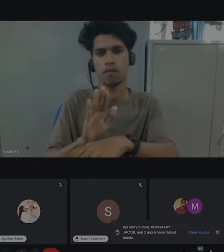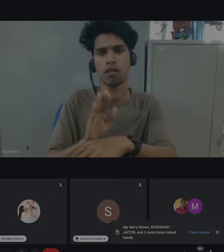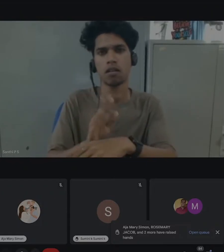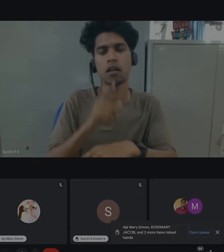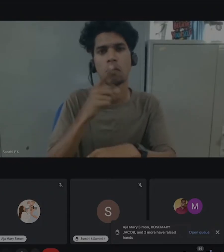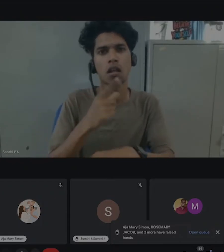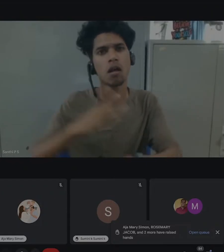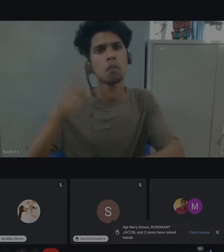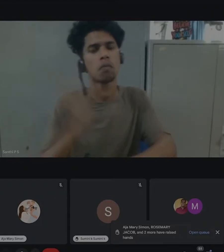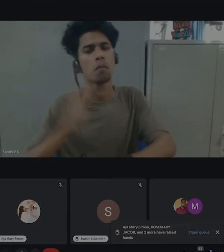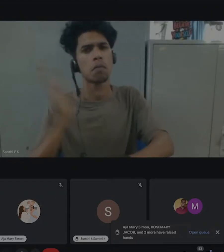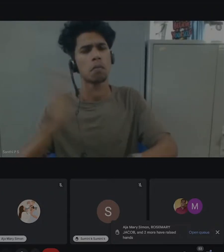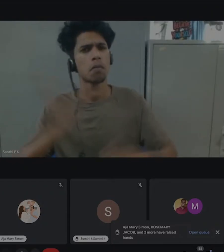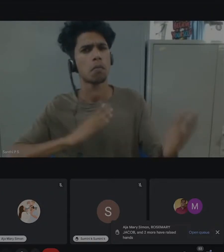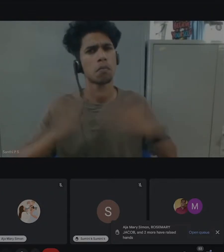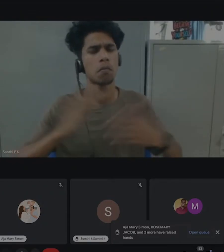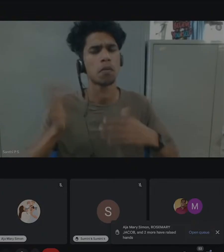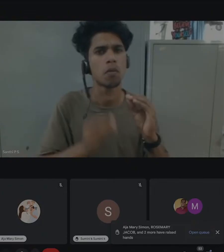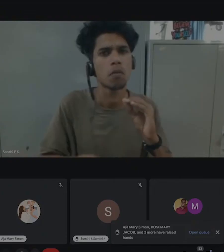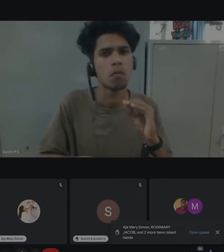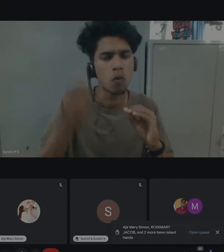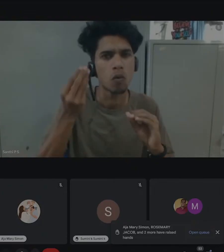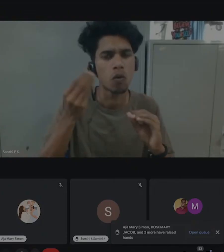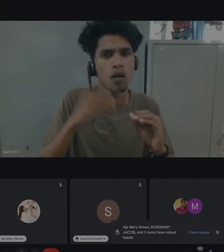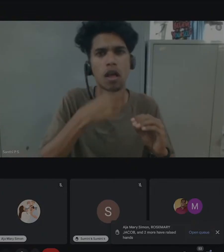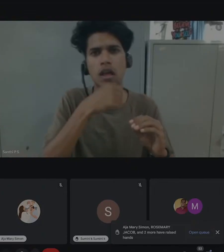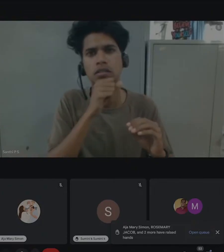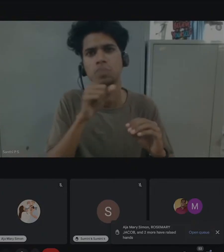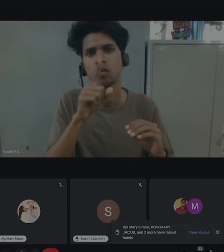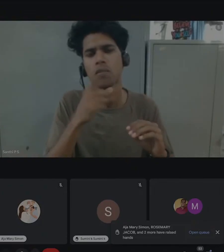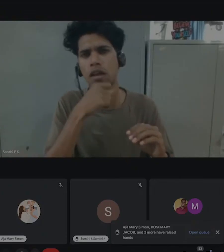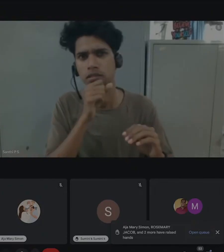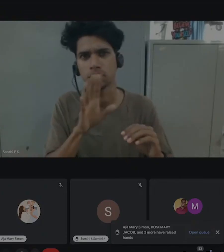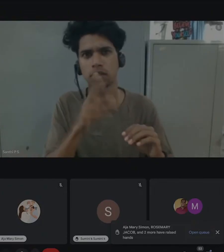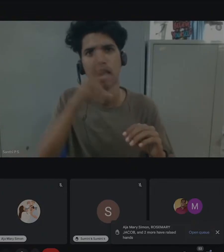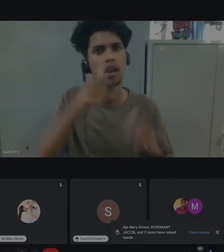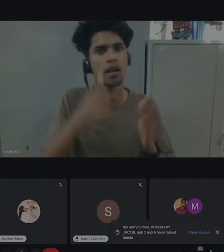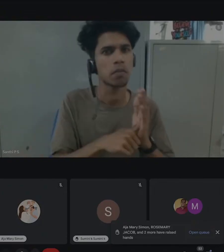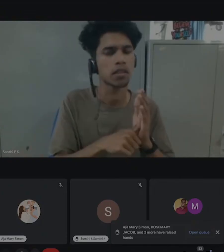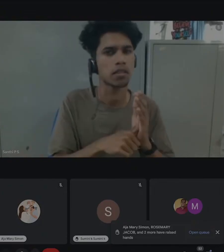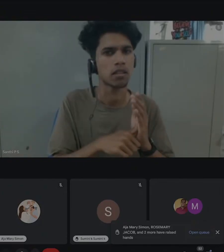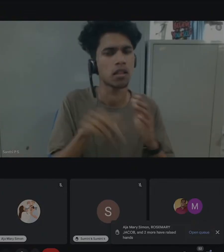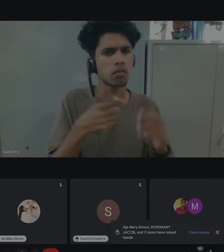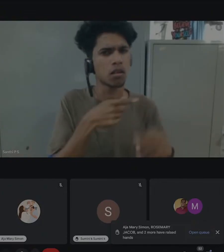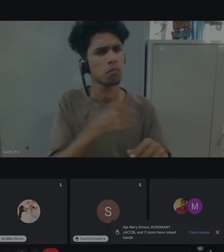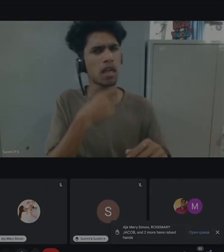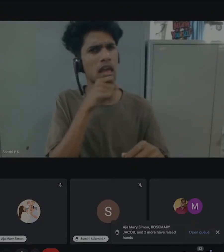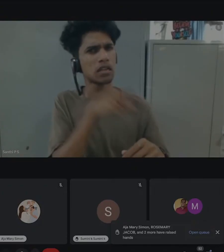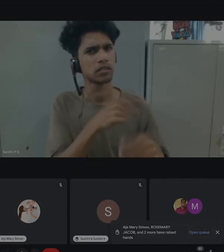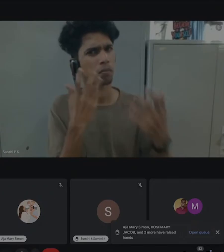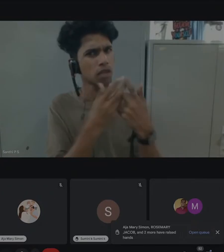ബിഹേവിയർ അവന് 1 വയസ്സും 8 മാസമാണ് ആയത്. അപ്പോൾ അത് ഈ പ്രായത്തിൽ നോർമലാണോ,